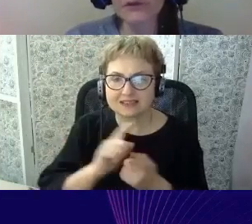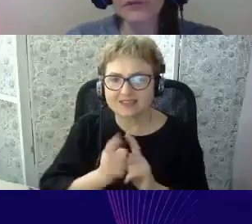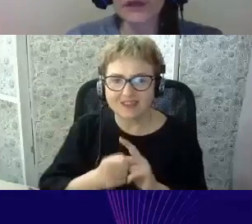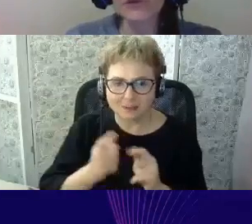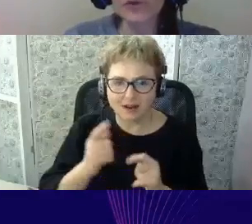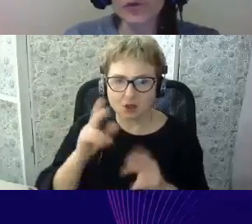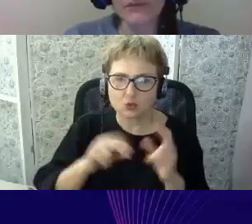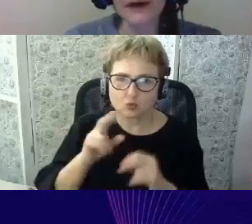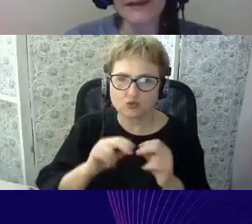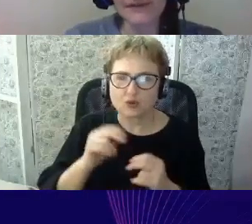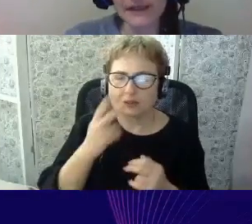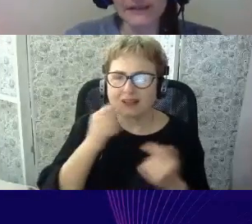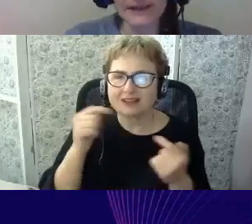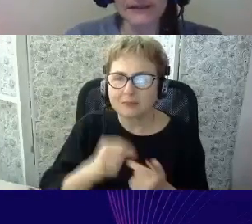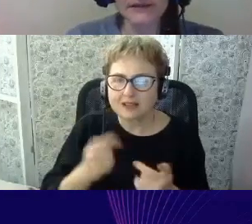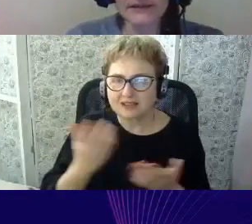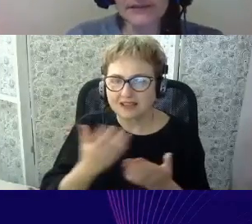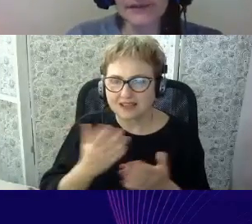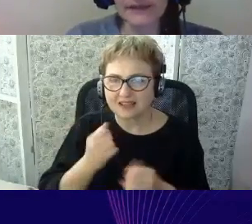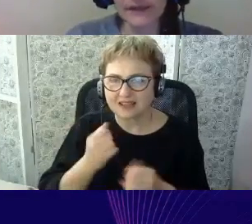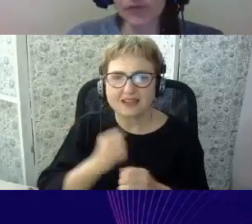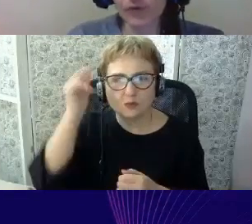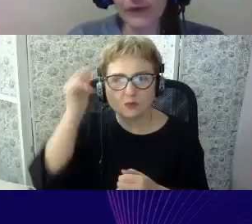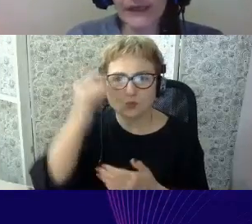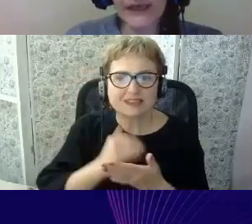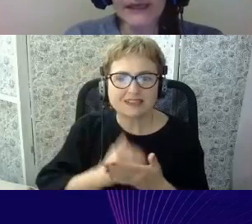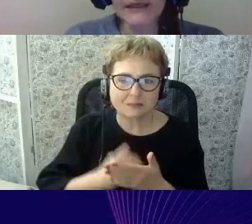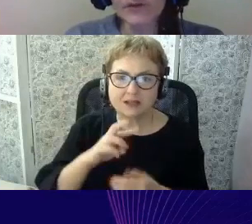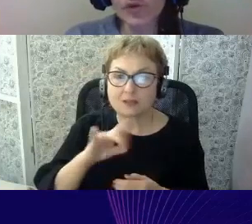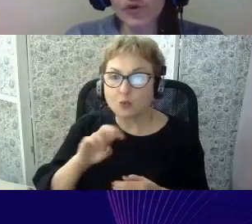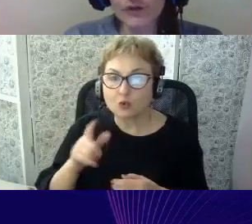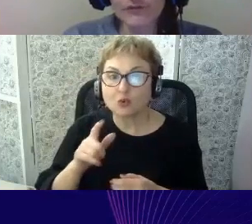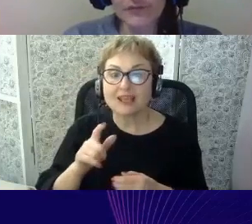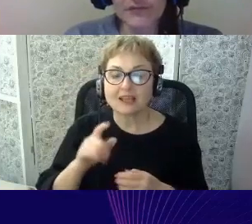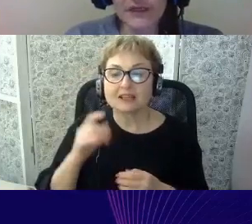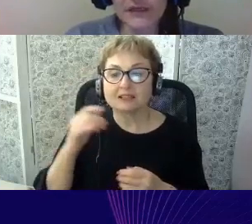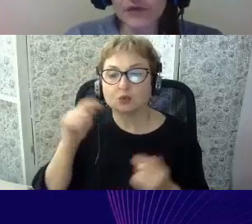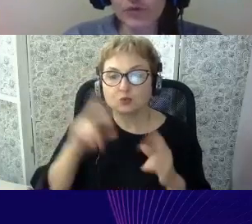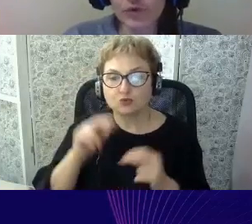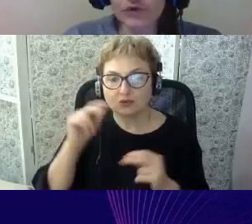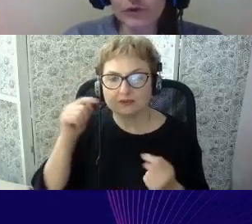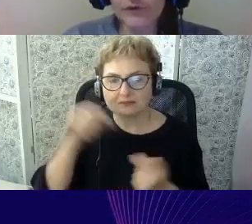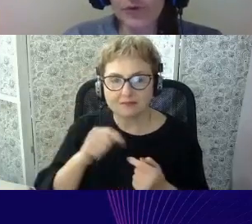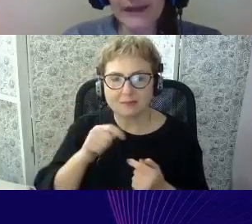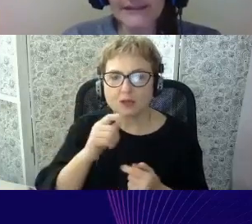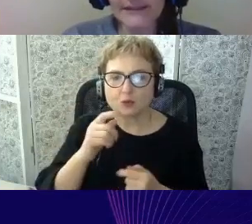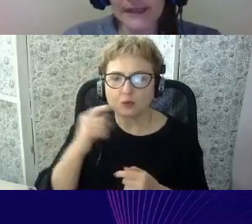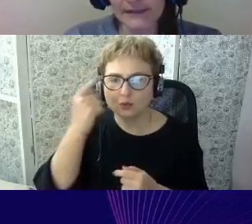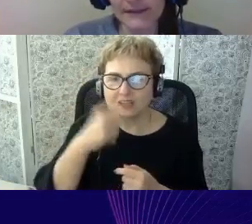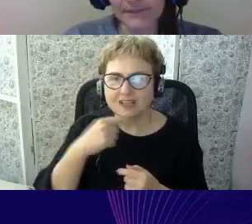трансформации учебного плана, с учетом адаптации каких-то дисциплин и модулей и с учетом применения особых условий